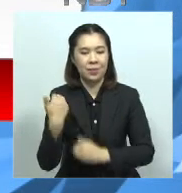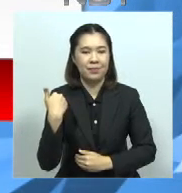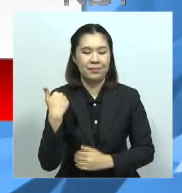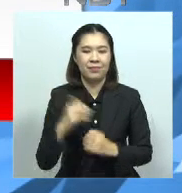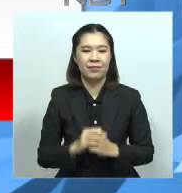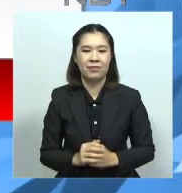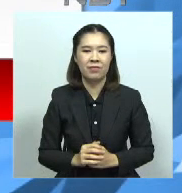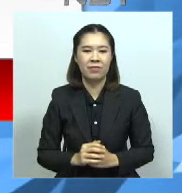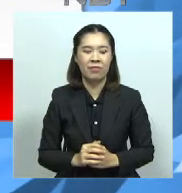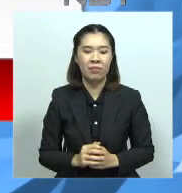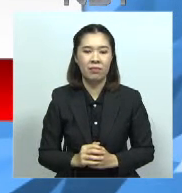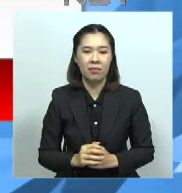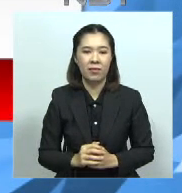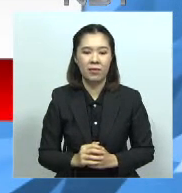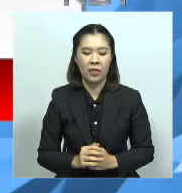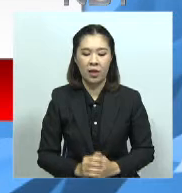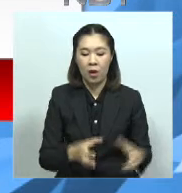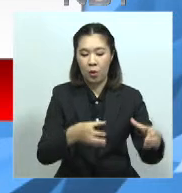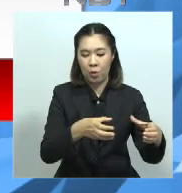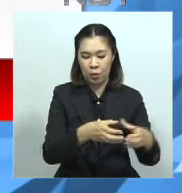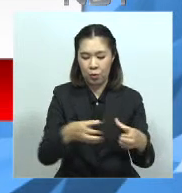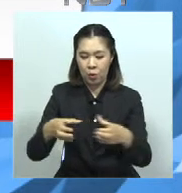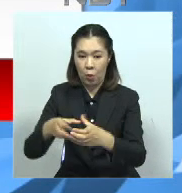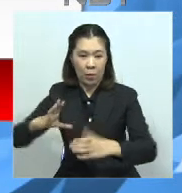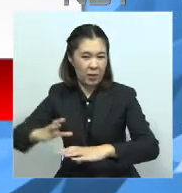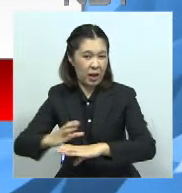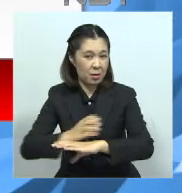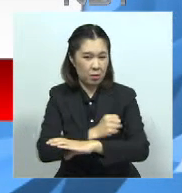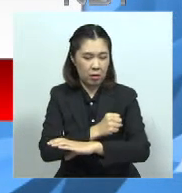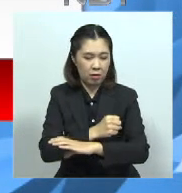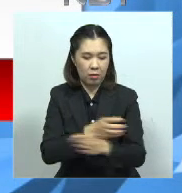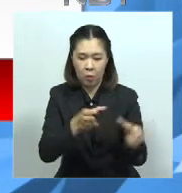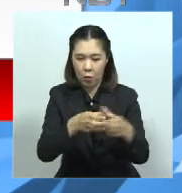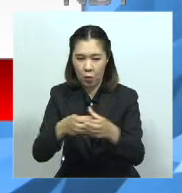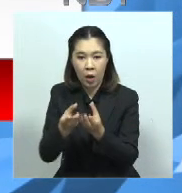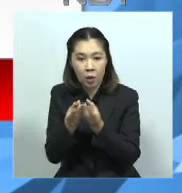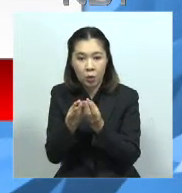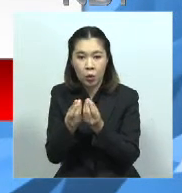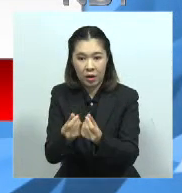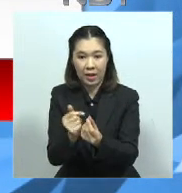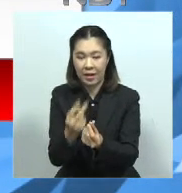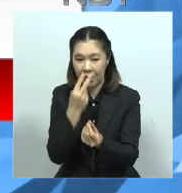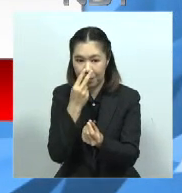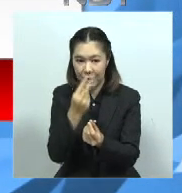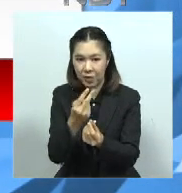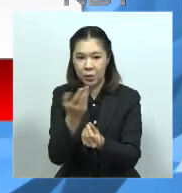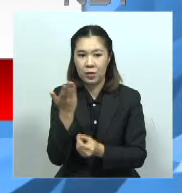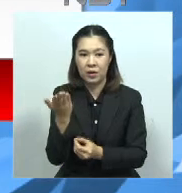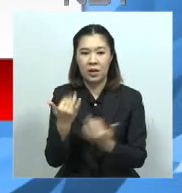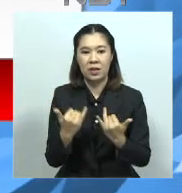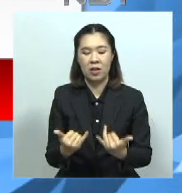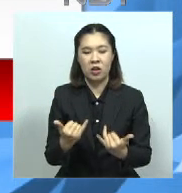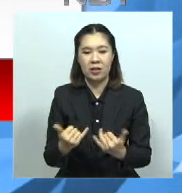เมื่อสักครู่ว่าถือว่าเป็นการรวมกลุ่มของพักการเมืองที่เยอะมากๆนะคะมาดูตัวเลขของพักพลังประชารัฐที่ต